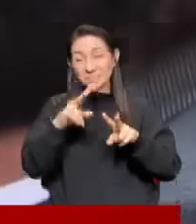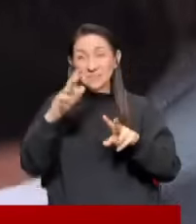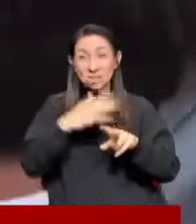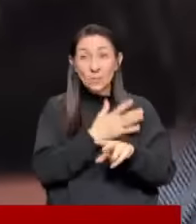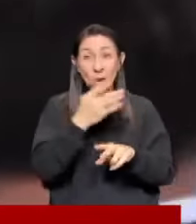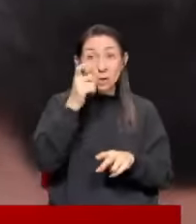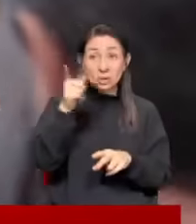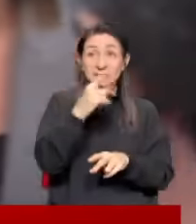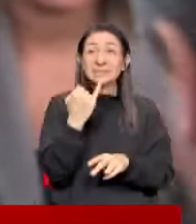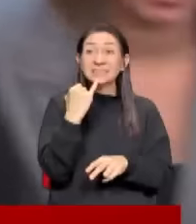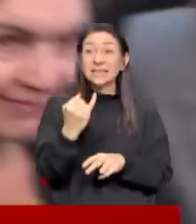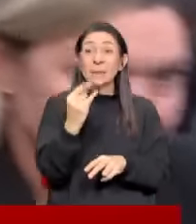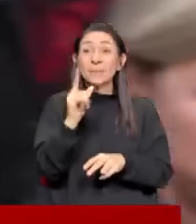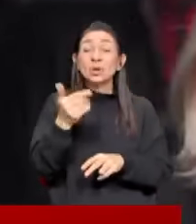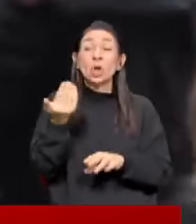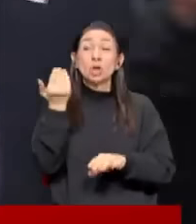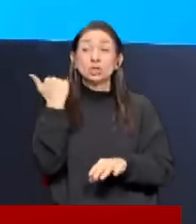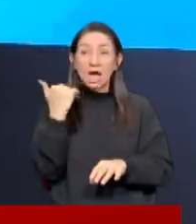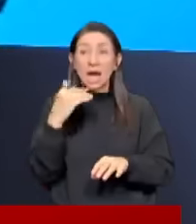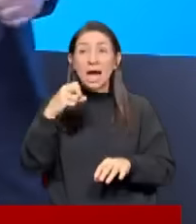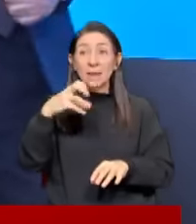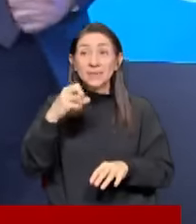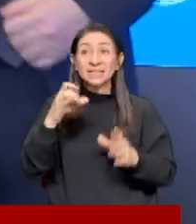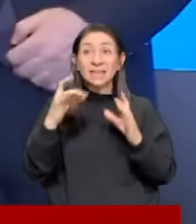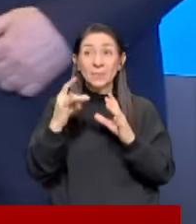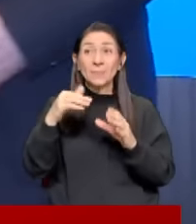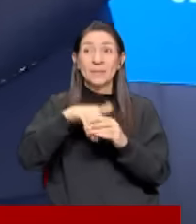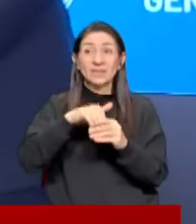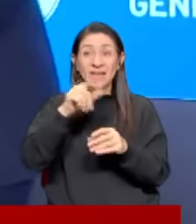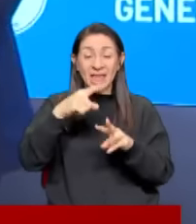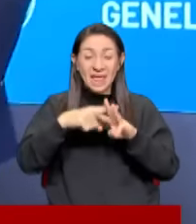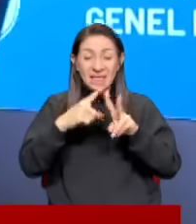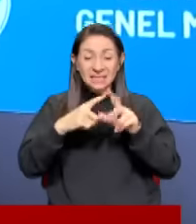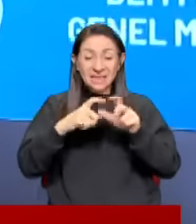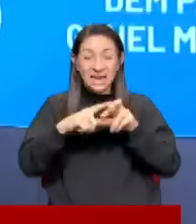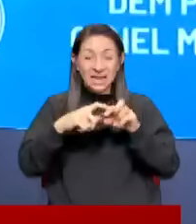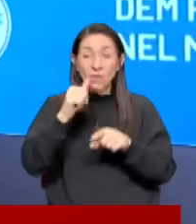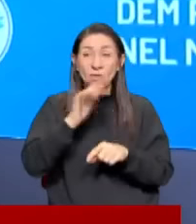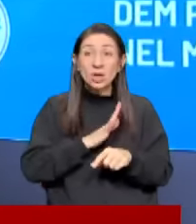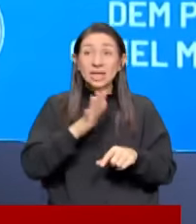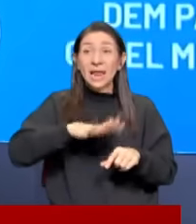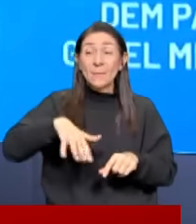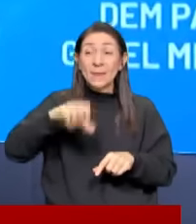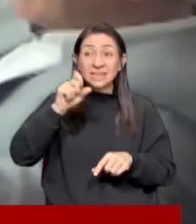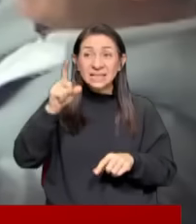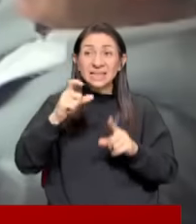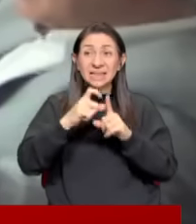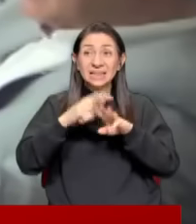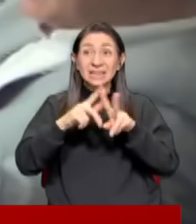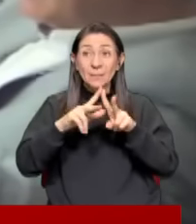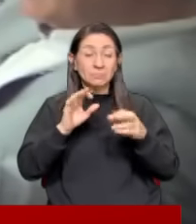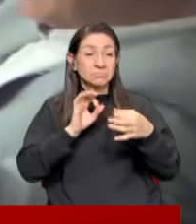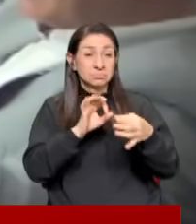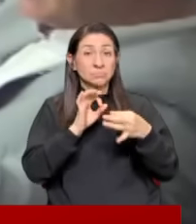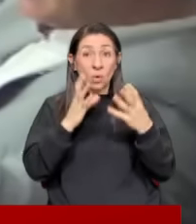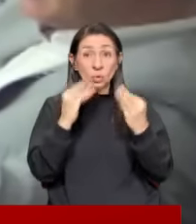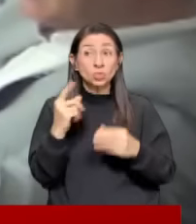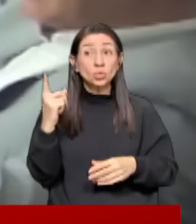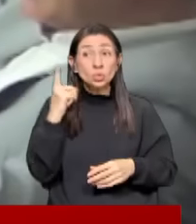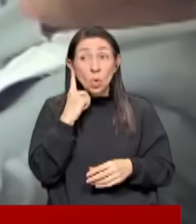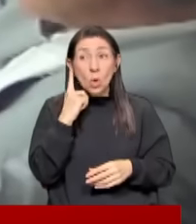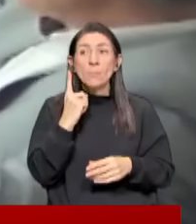Başkanı Özgür Özel'i ziyaretinden bir gün önce AK Parti Diyarbakır Milletvekili Ensarioğlu'nun genel merkezin DEM Parti ile temaslı olduğunu